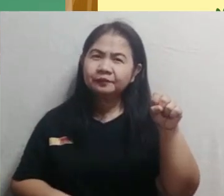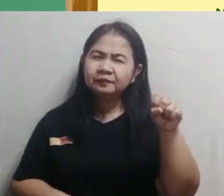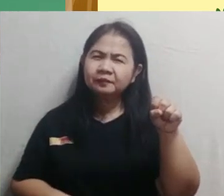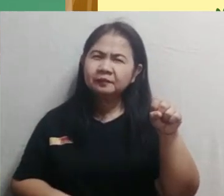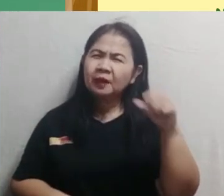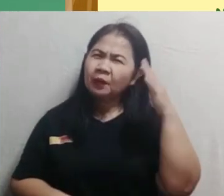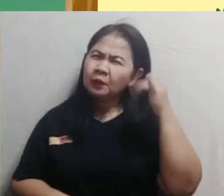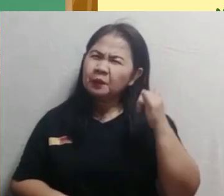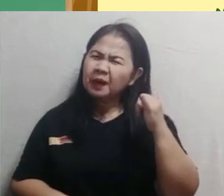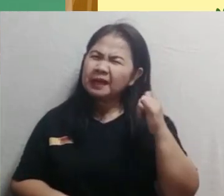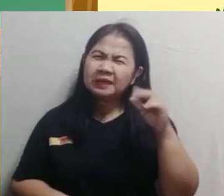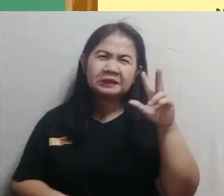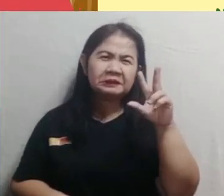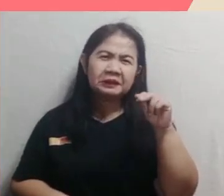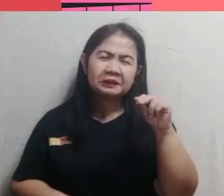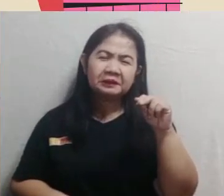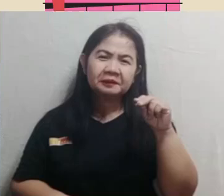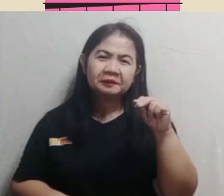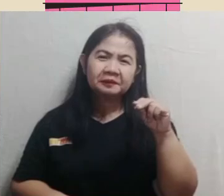Bakit hindi?